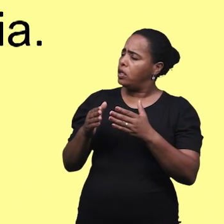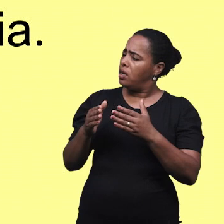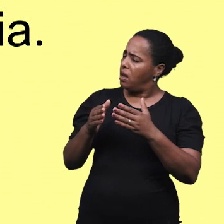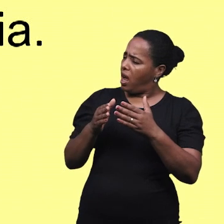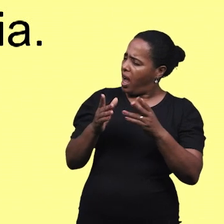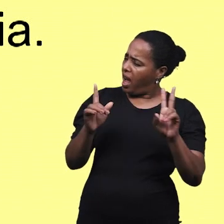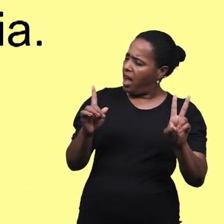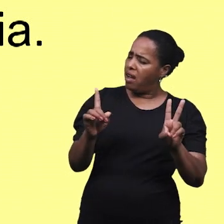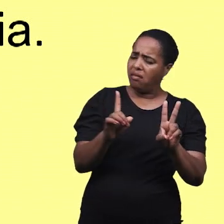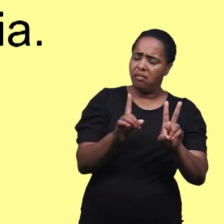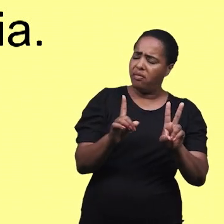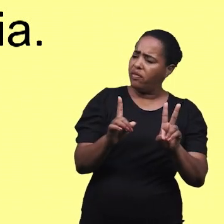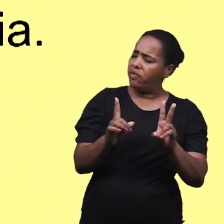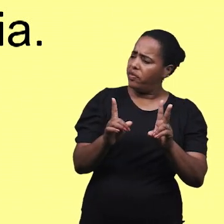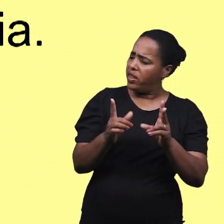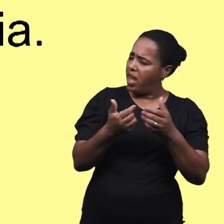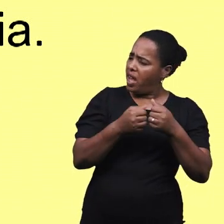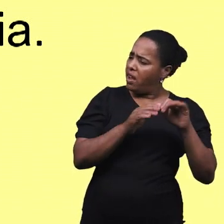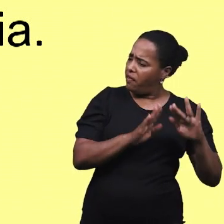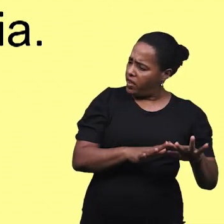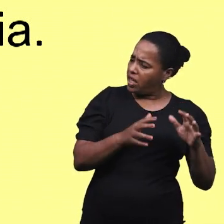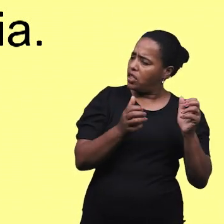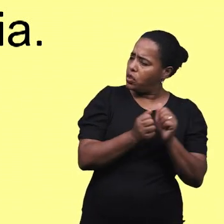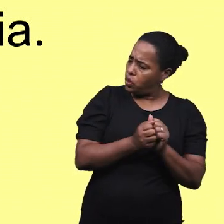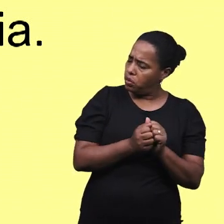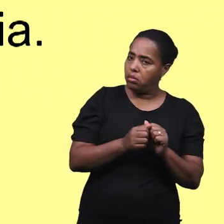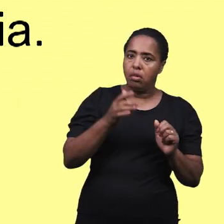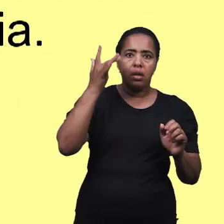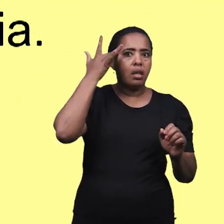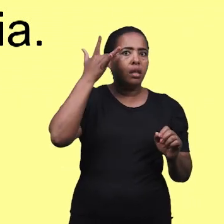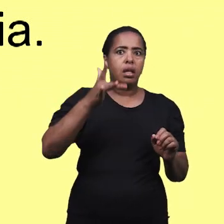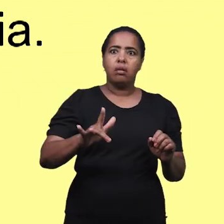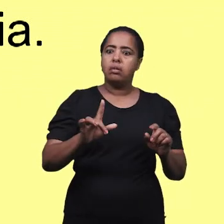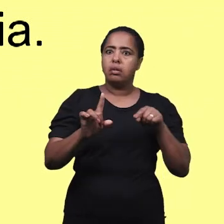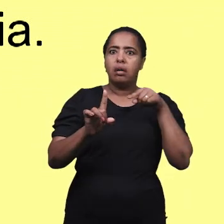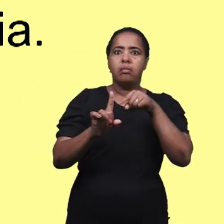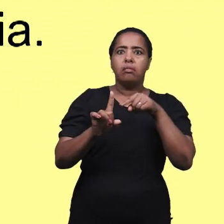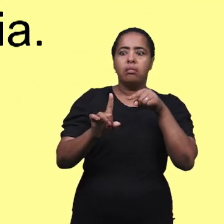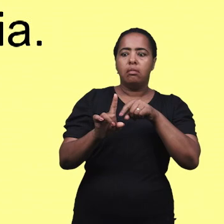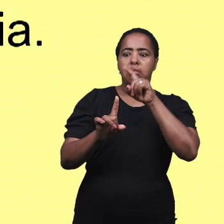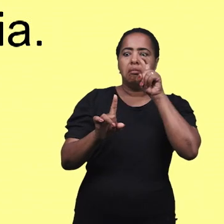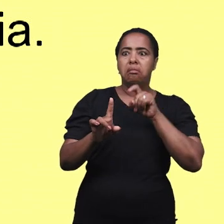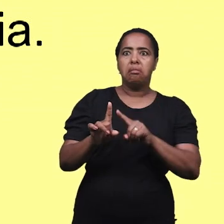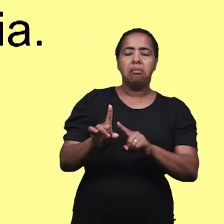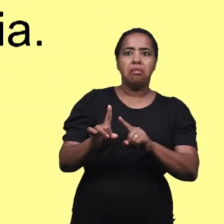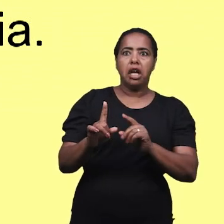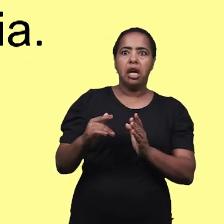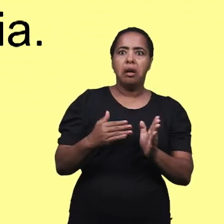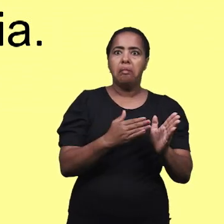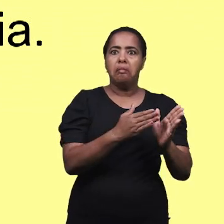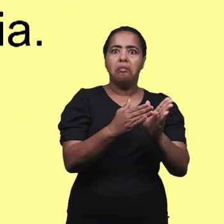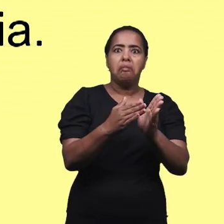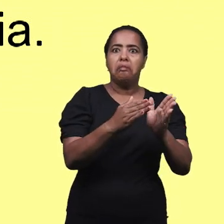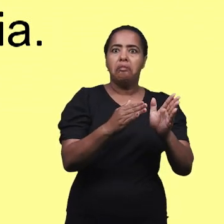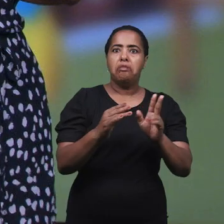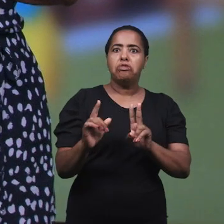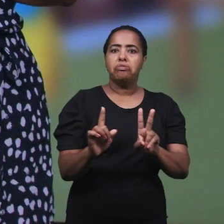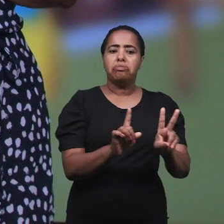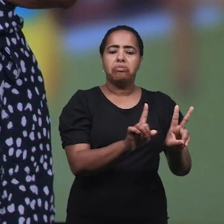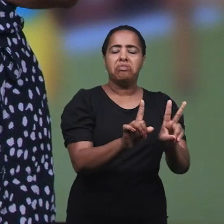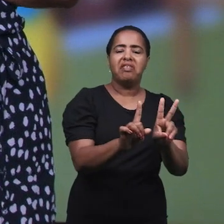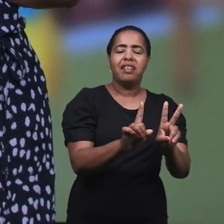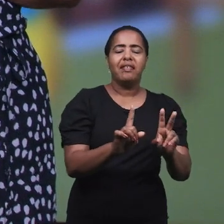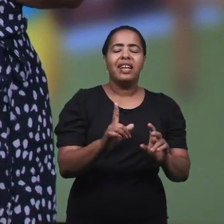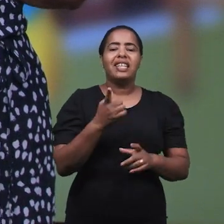Reste avec nous. Ils ne savaient pas qui était cet homme qui marchait avec eux. Mais